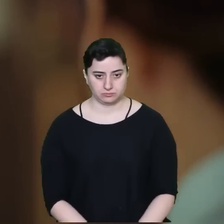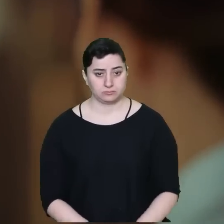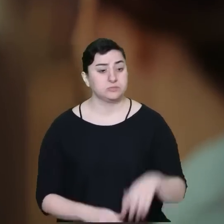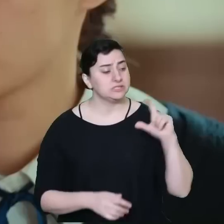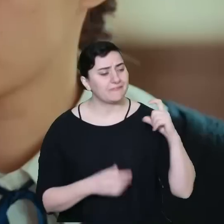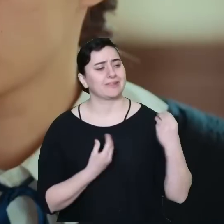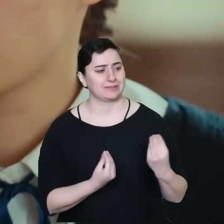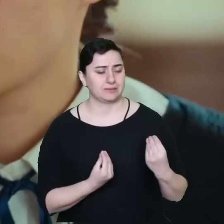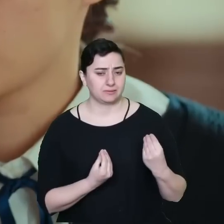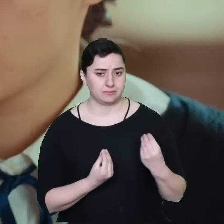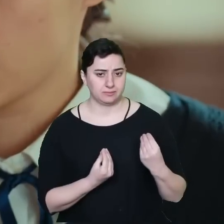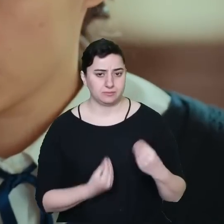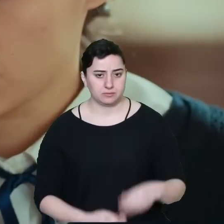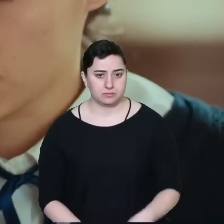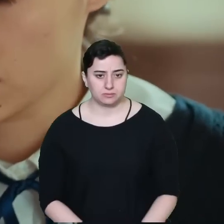Cevat iyi.